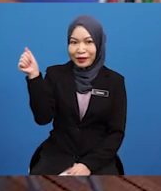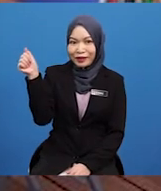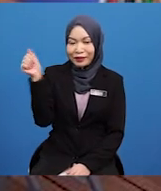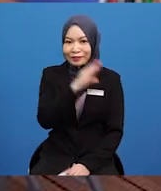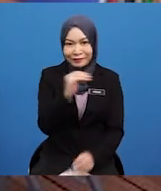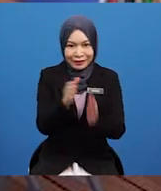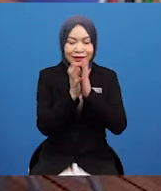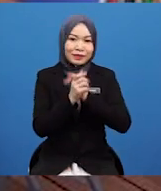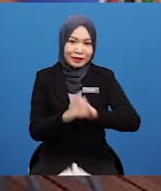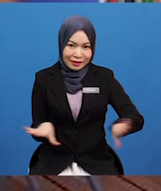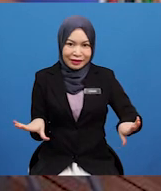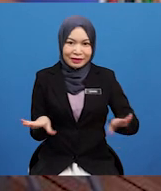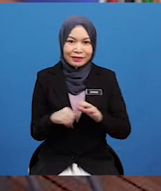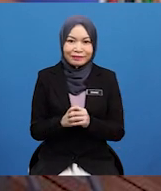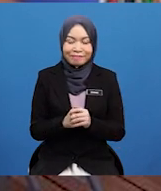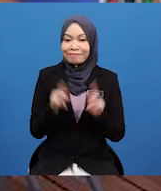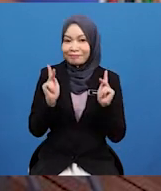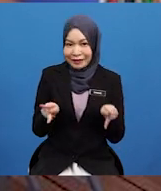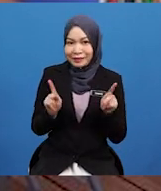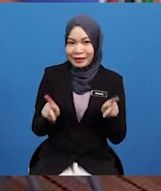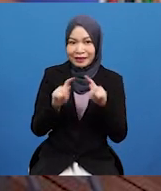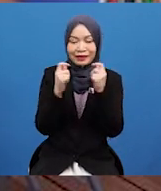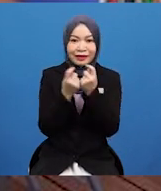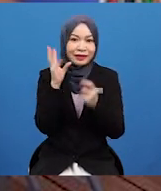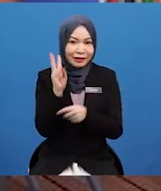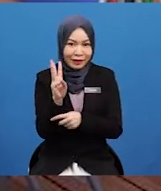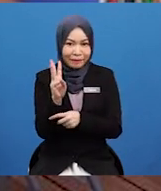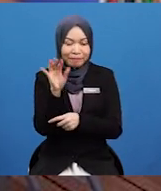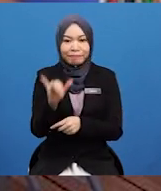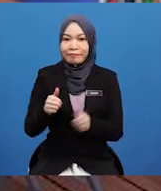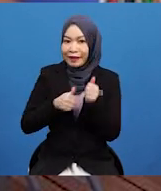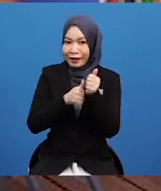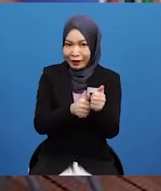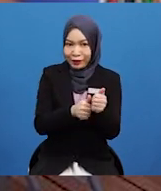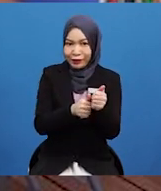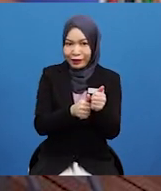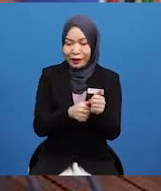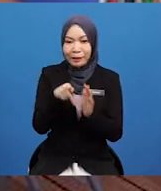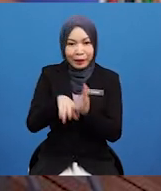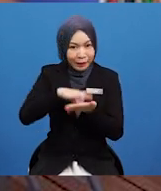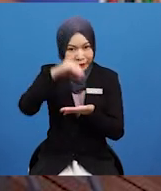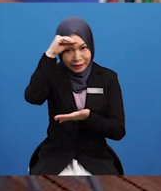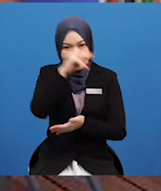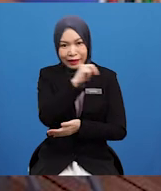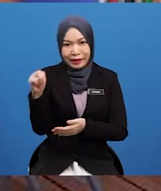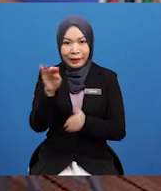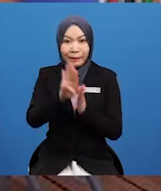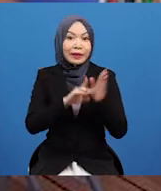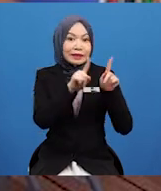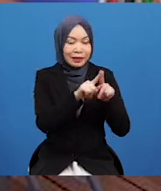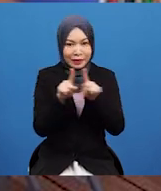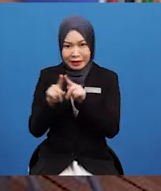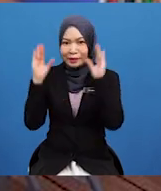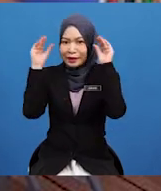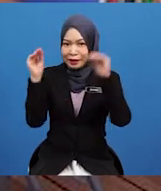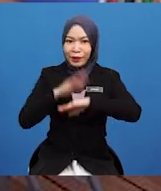Assalamualaikum dan selamat sejahtera. Pelajar-pelajar tingkatan 6 yang mengikuti sesi pembelajaran bersama-sama cikgu pada